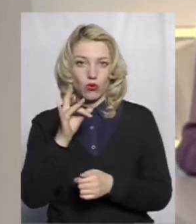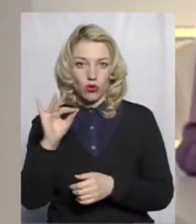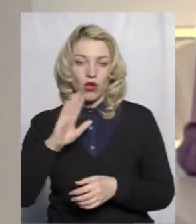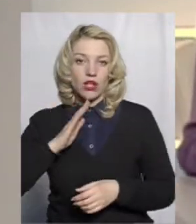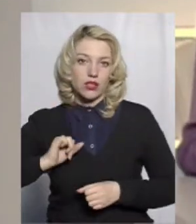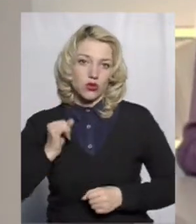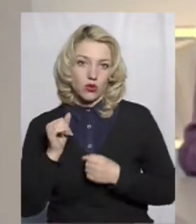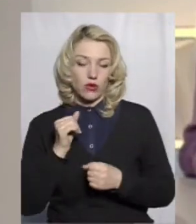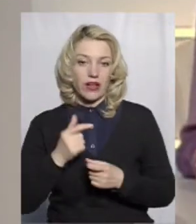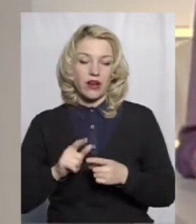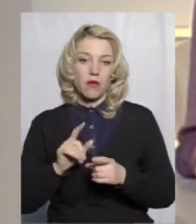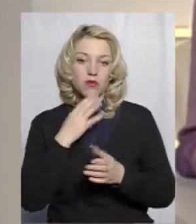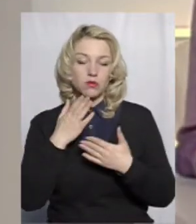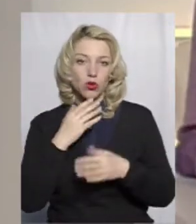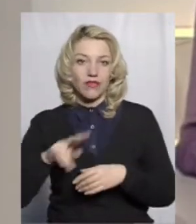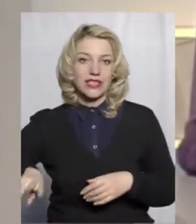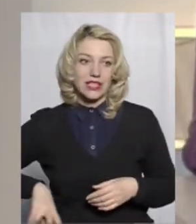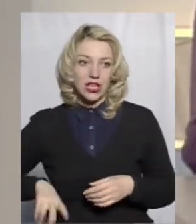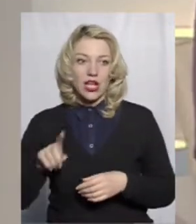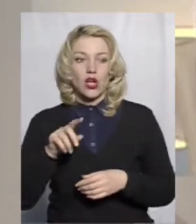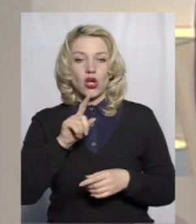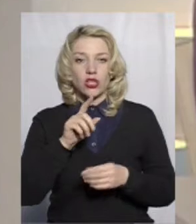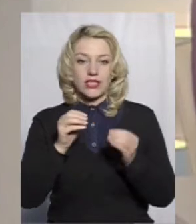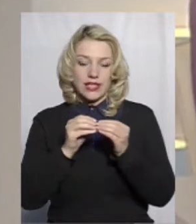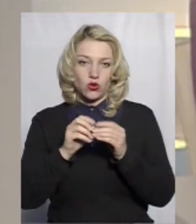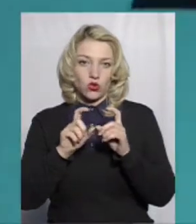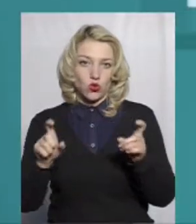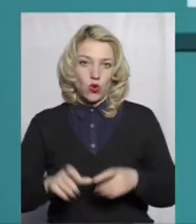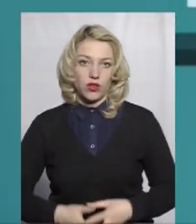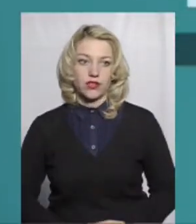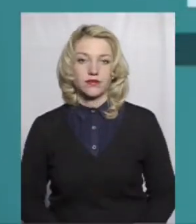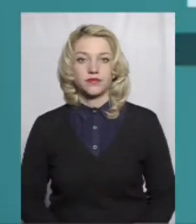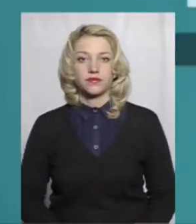колега Леся Боровець поспілкувалася із директором 10-ї школи. Прошу.